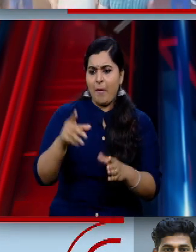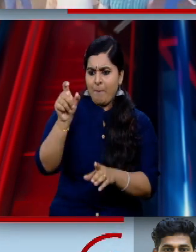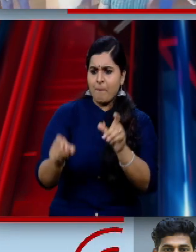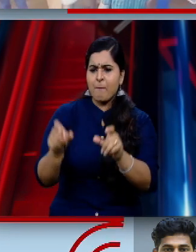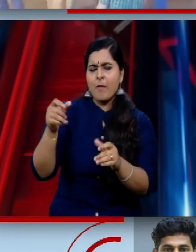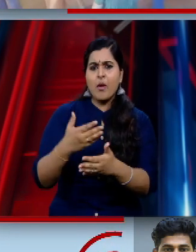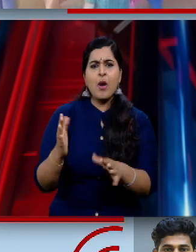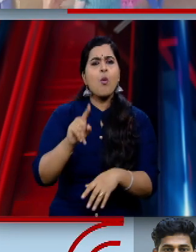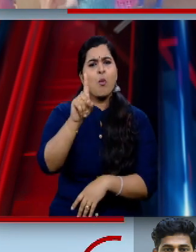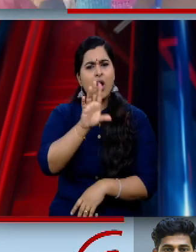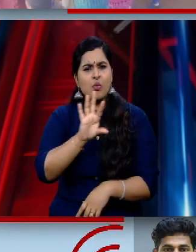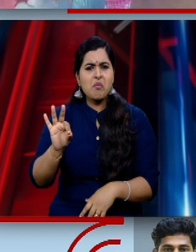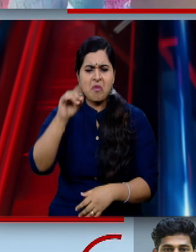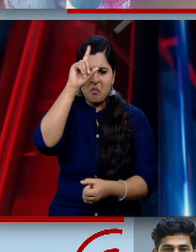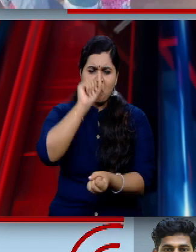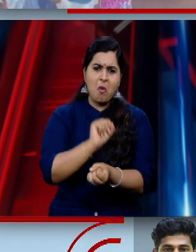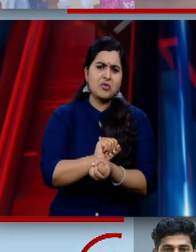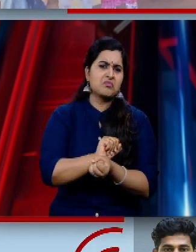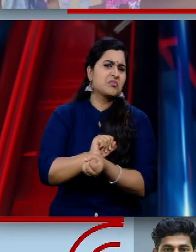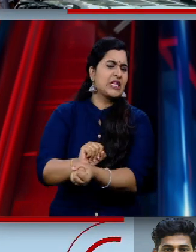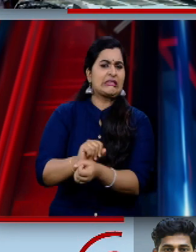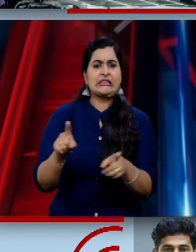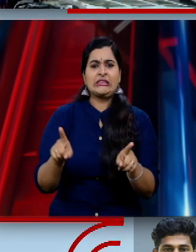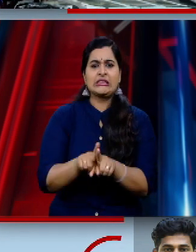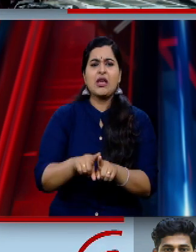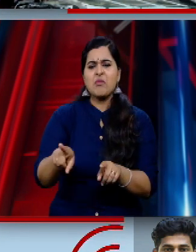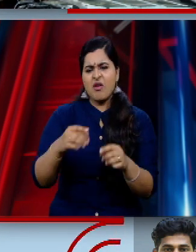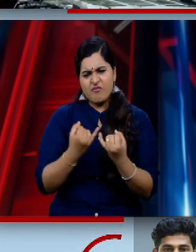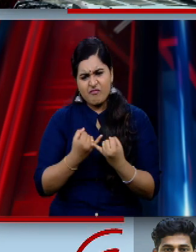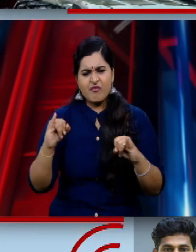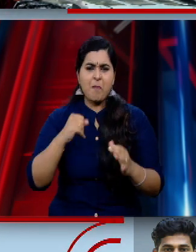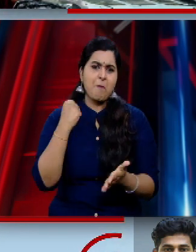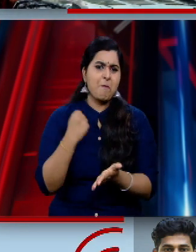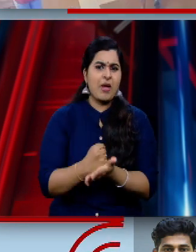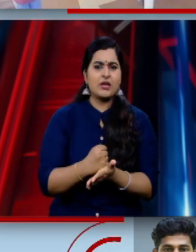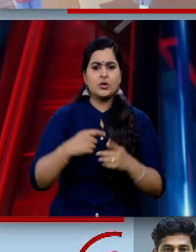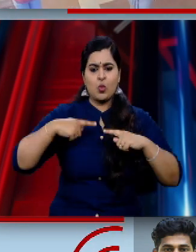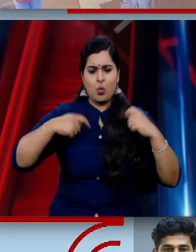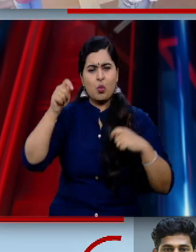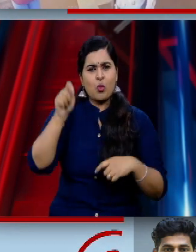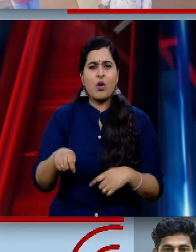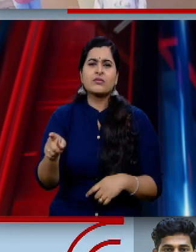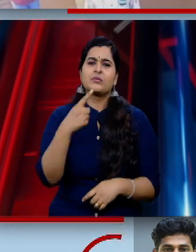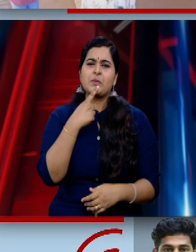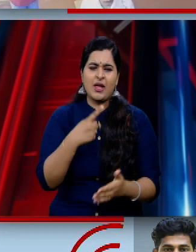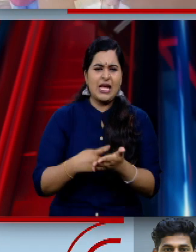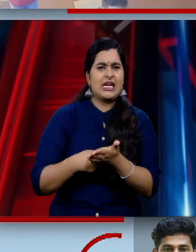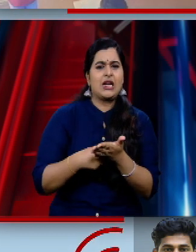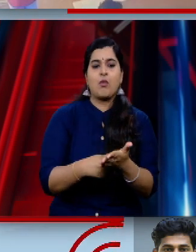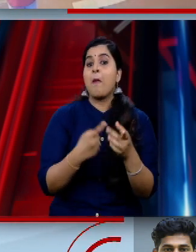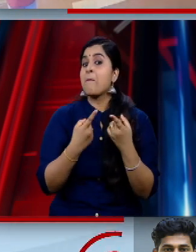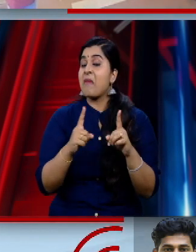റിമാൻഡിൽ കഴിയുകയാണ്. അവർക്ക് ഇനിയും ജാമ്യം നൽകേണ്ടത് ആവശ്യമാണെന്നുള്ള വാദമായിരുന്നു പ്രതികൾക്ക് വേണ്ടി ഹാജരായ അഭിഭാഷകൻ നടത്തിയത്. പക്ഷേ കോടതിയിൽ